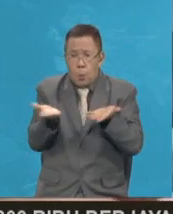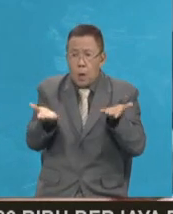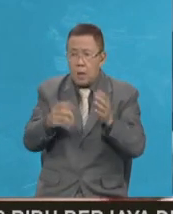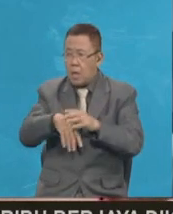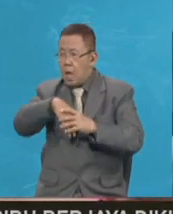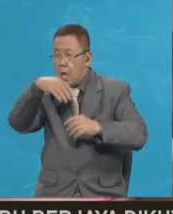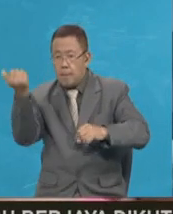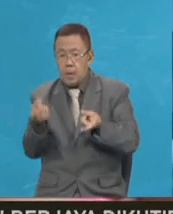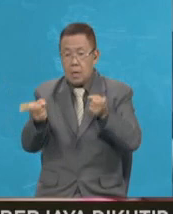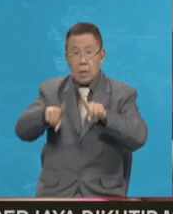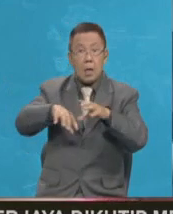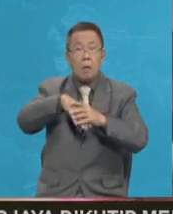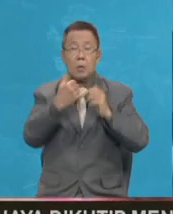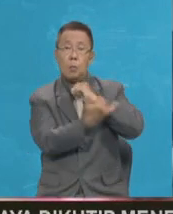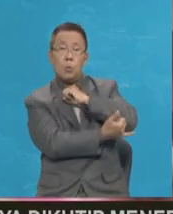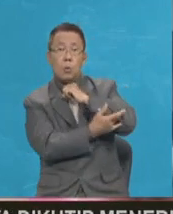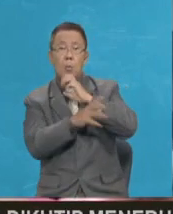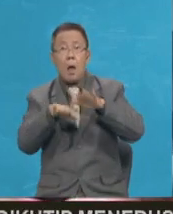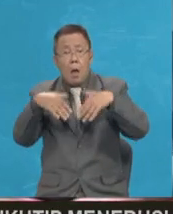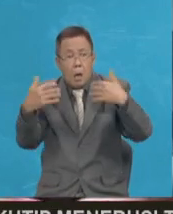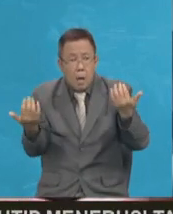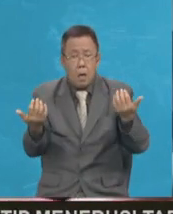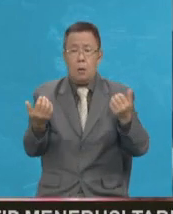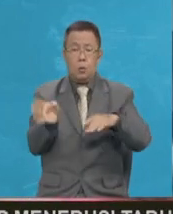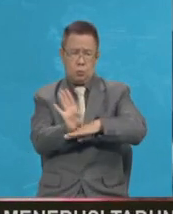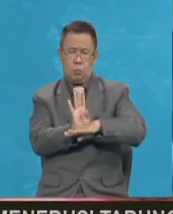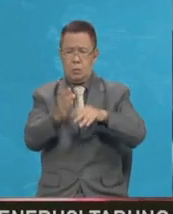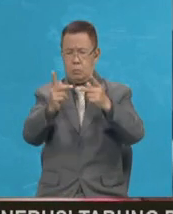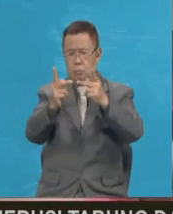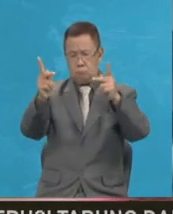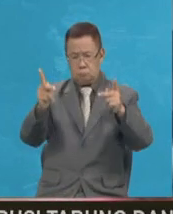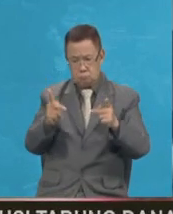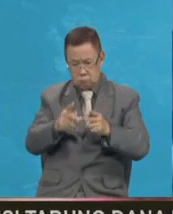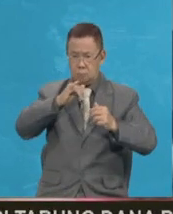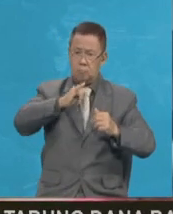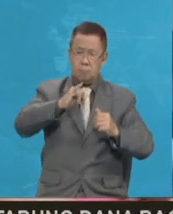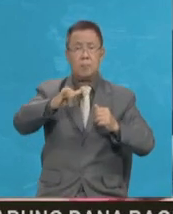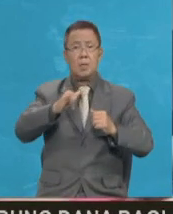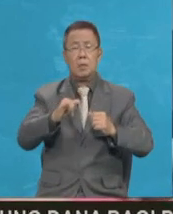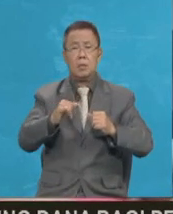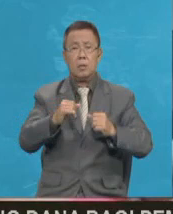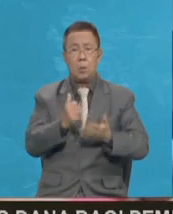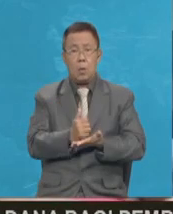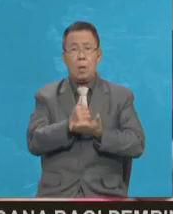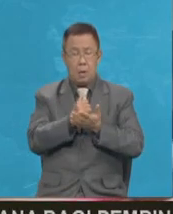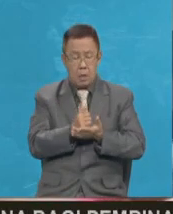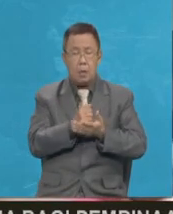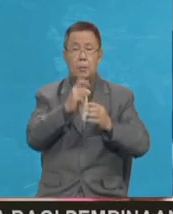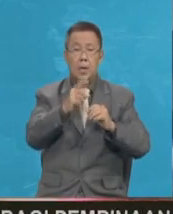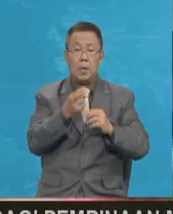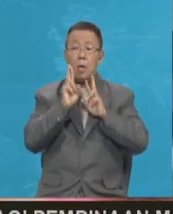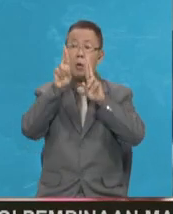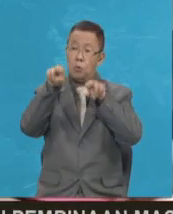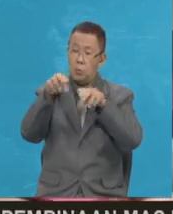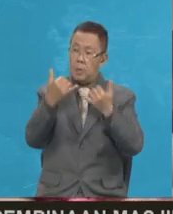outside Brunei Enno How much he also ikut dancer two Pinotu in